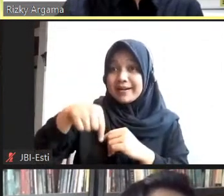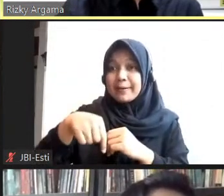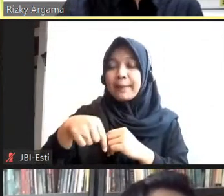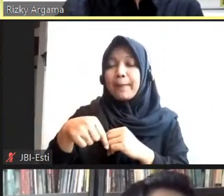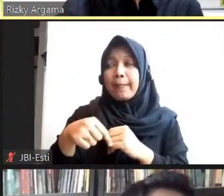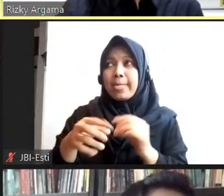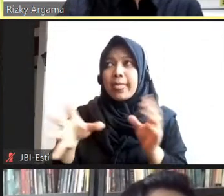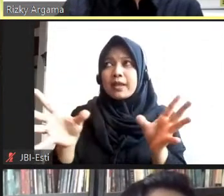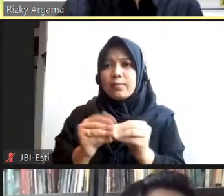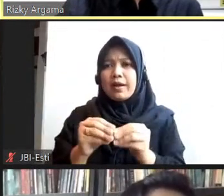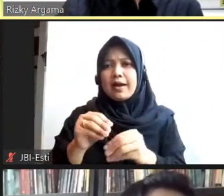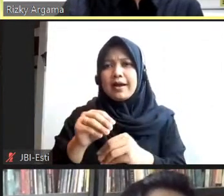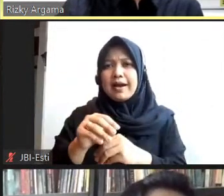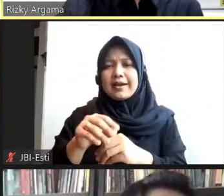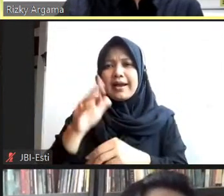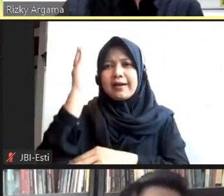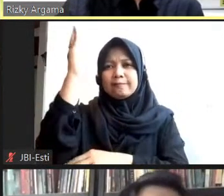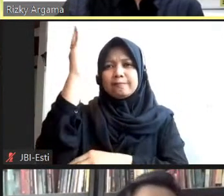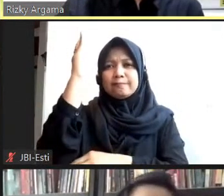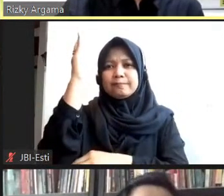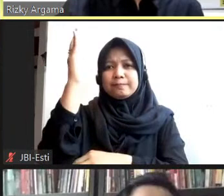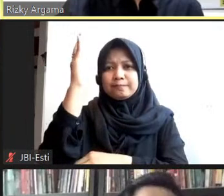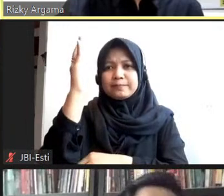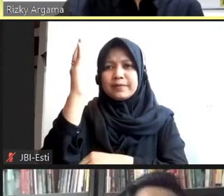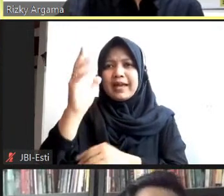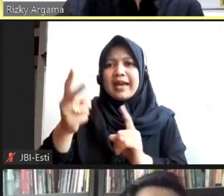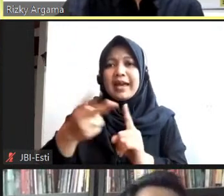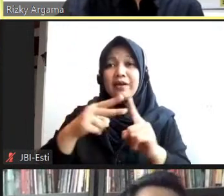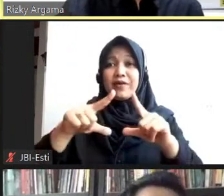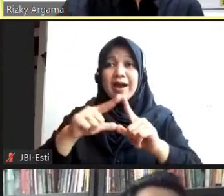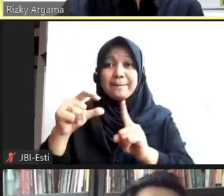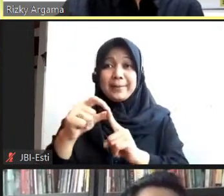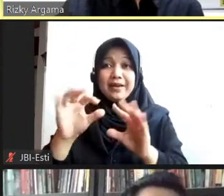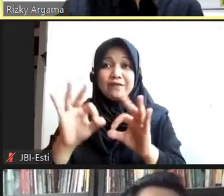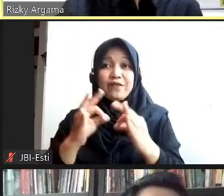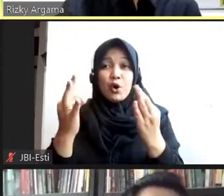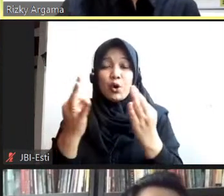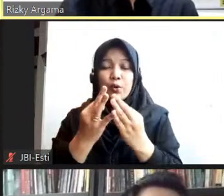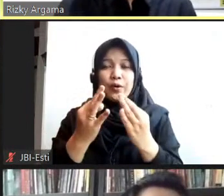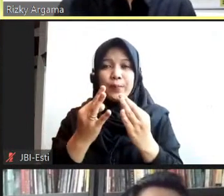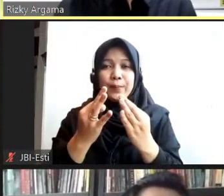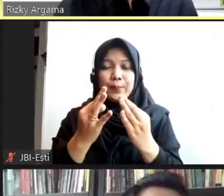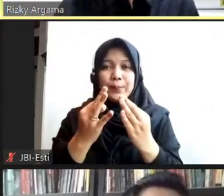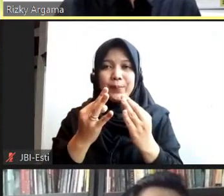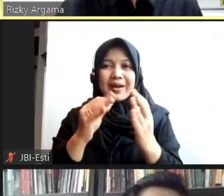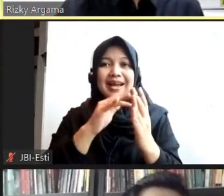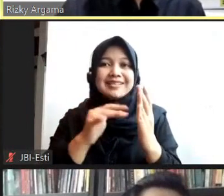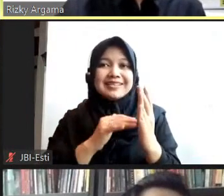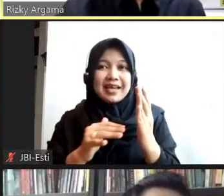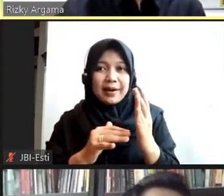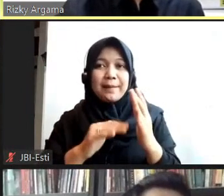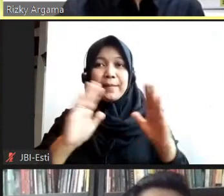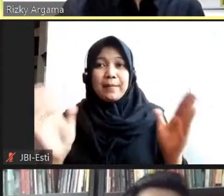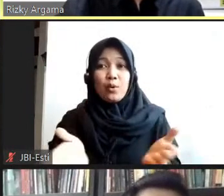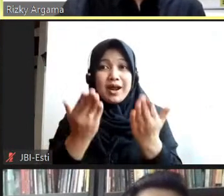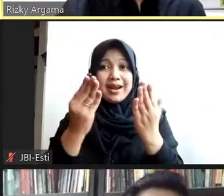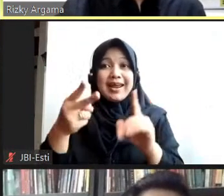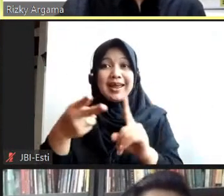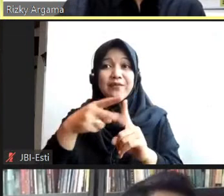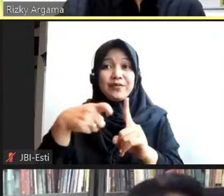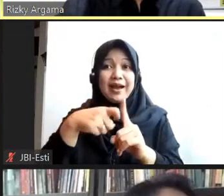ada seri webinar FKP, Forum Kajian Pembangunan, di mana PSHK selama satu bulan menjadi tuan